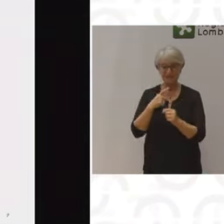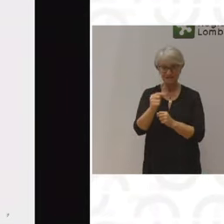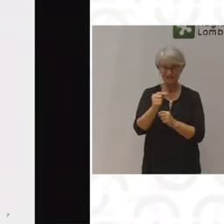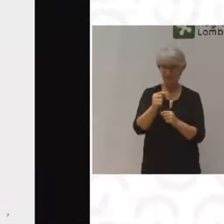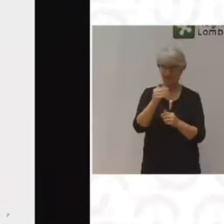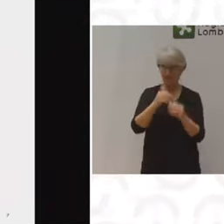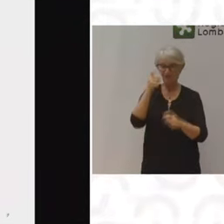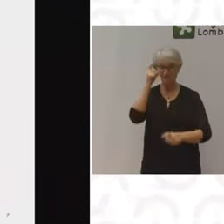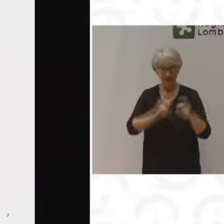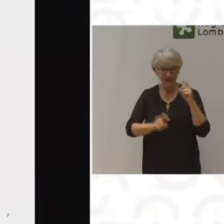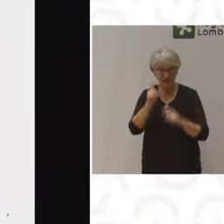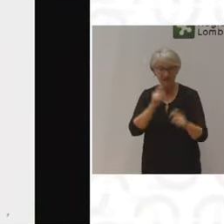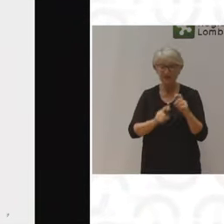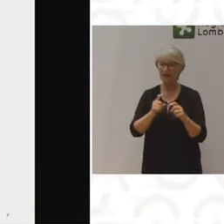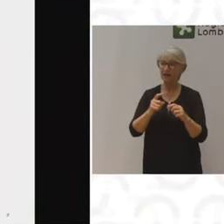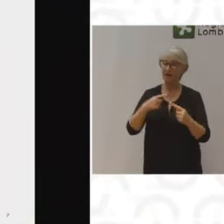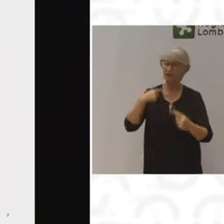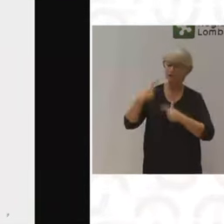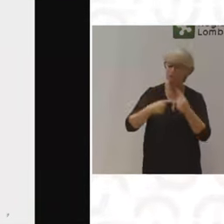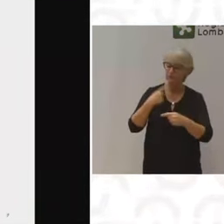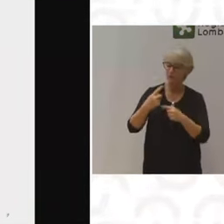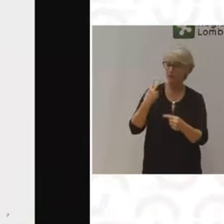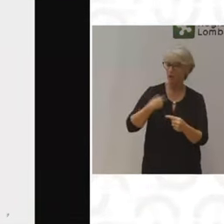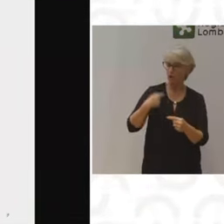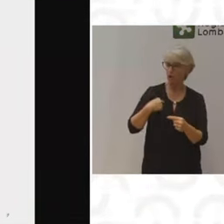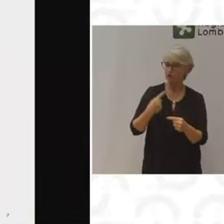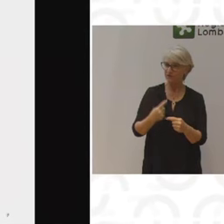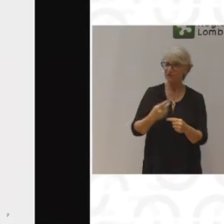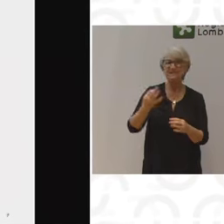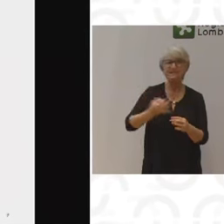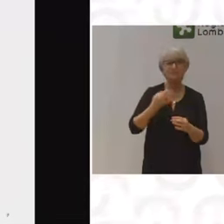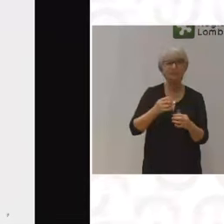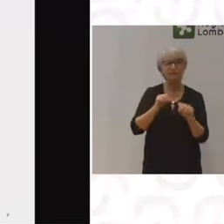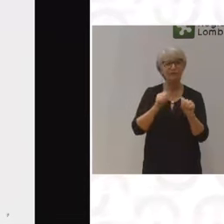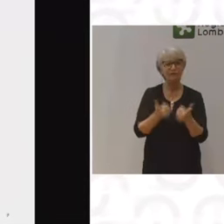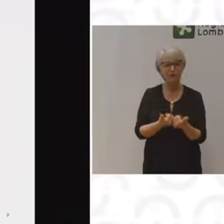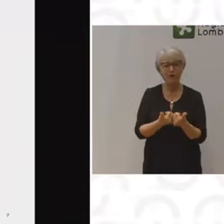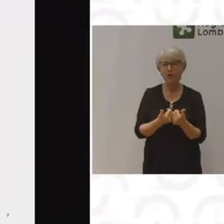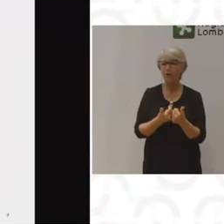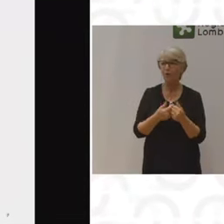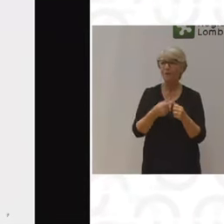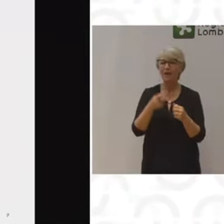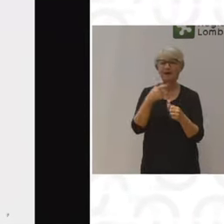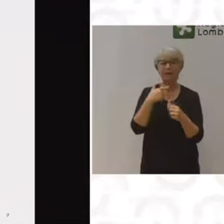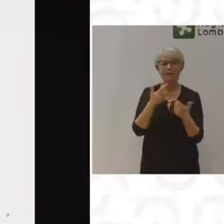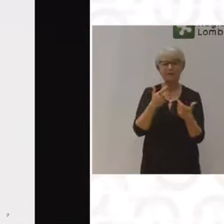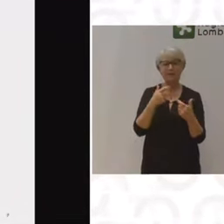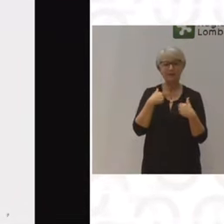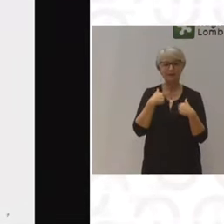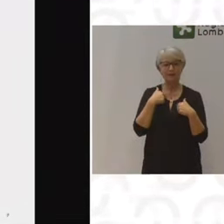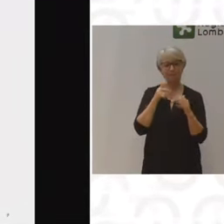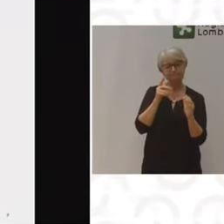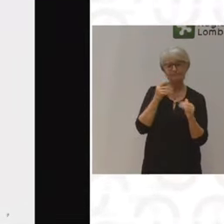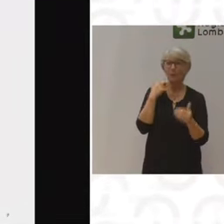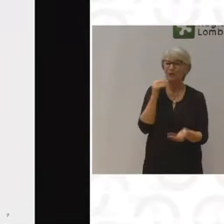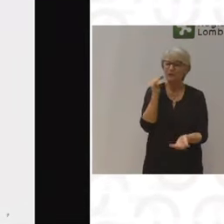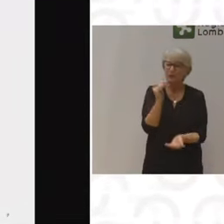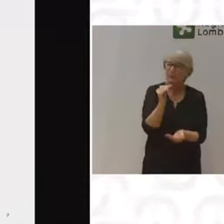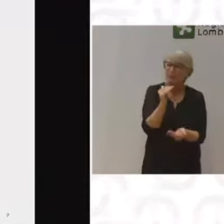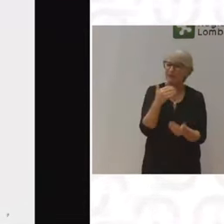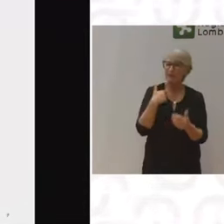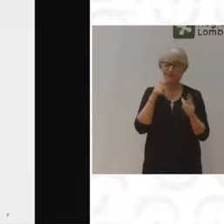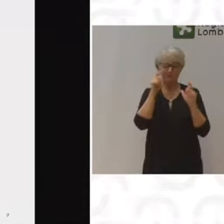le fatiche che percorriamo nel corso della nostra esistenza, spesso ci addormentiamo quando loro sono bimbi e ci risvegliamo turbati da incubi quando